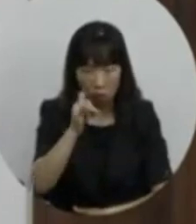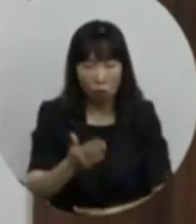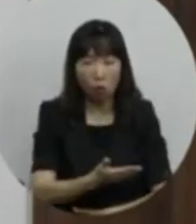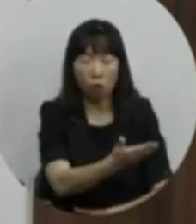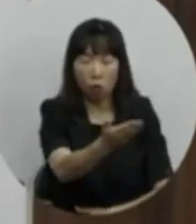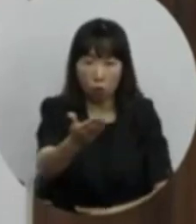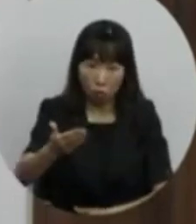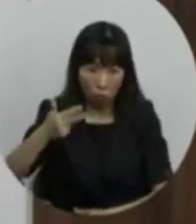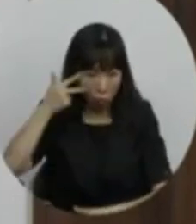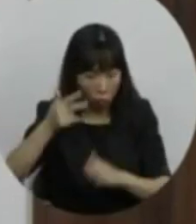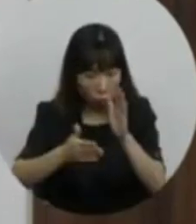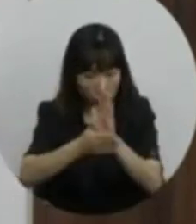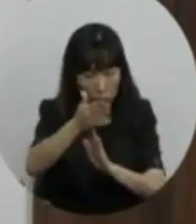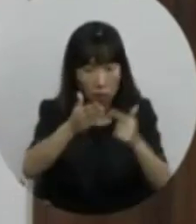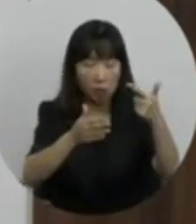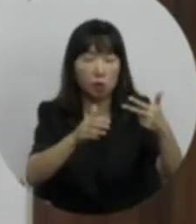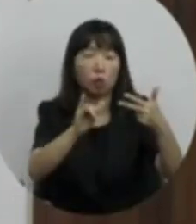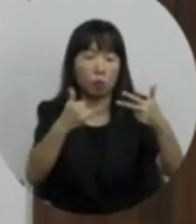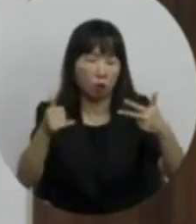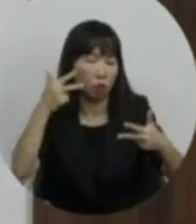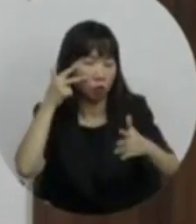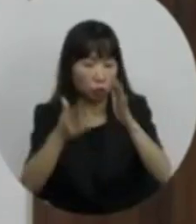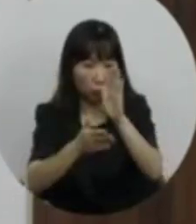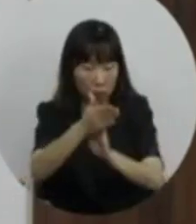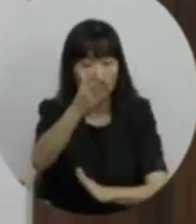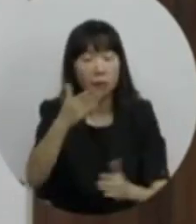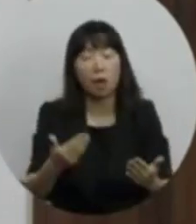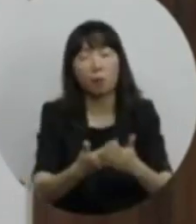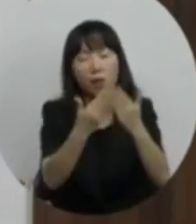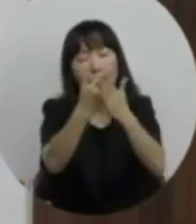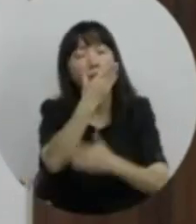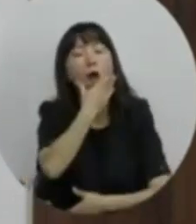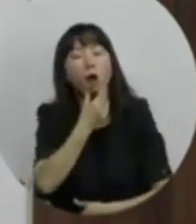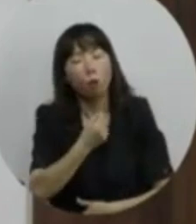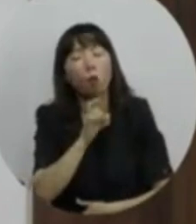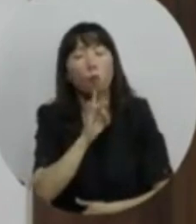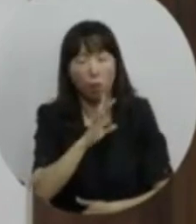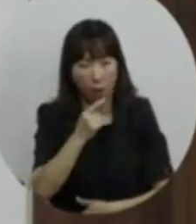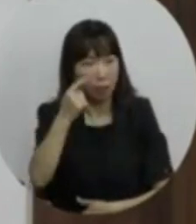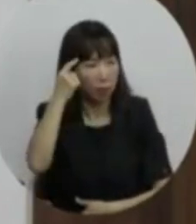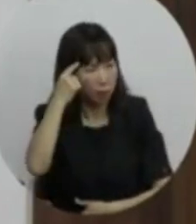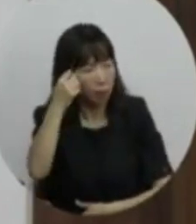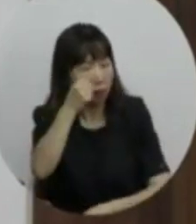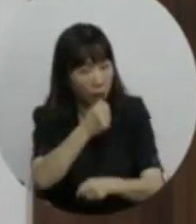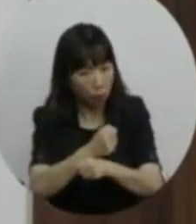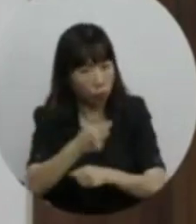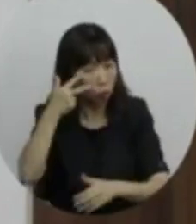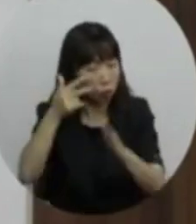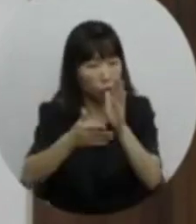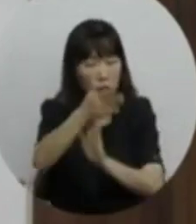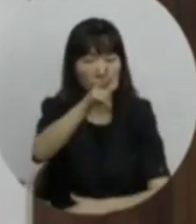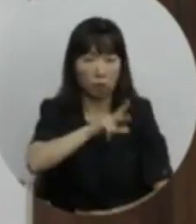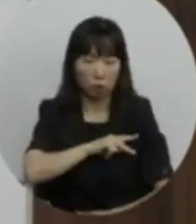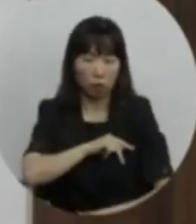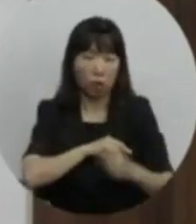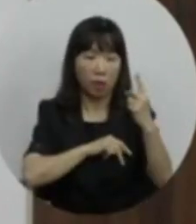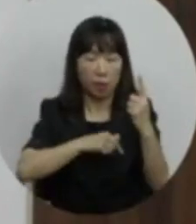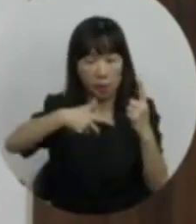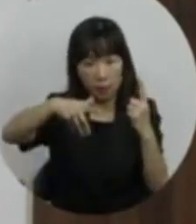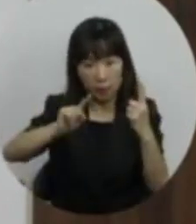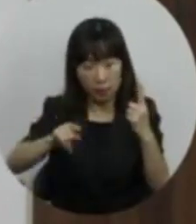의원은 여주시의 발전과 여주시민의 행복만을 생각하며 이번 여주시의회 제1차